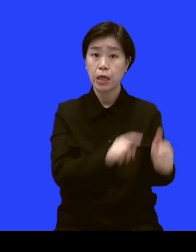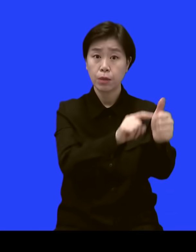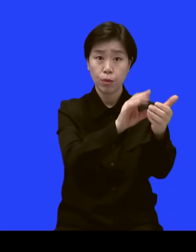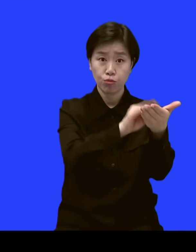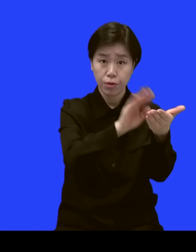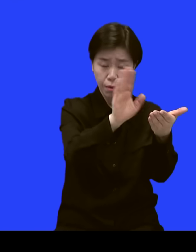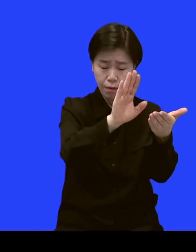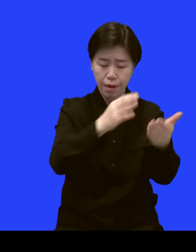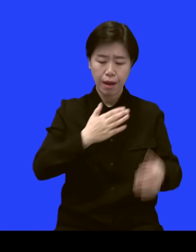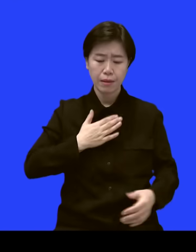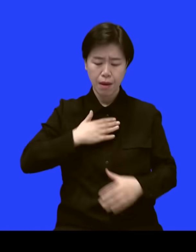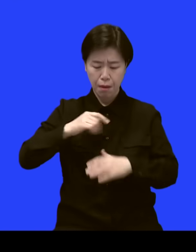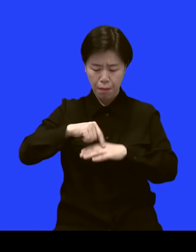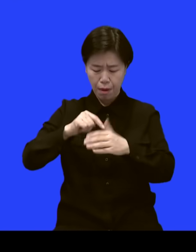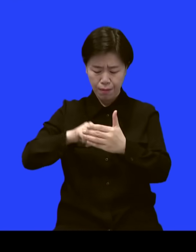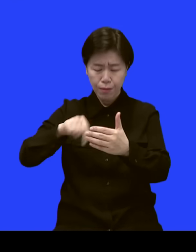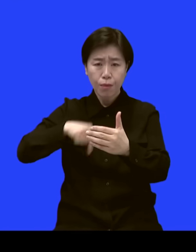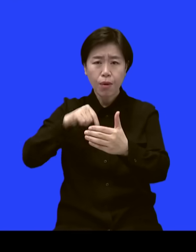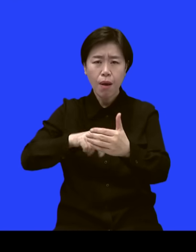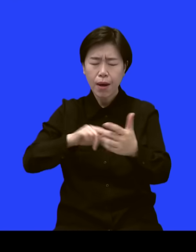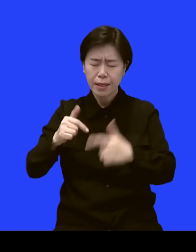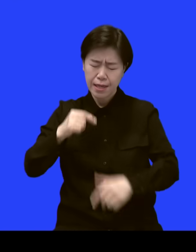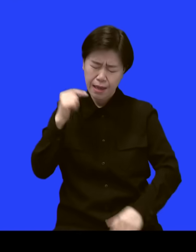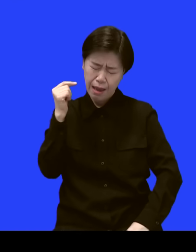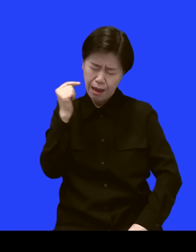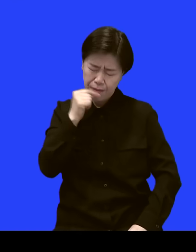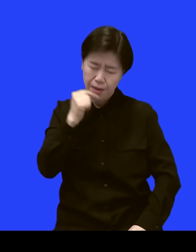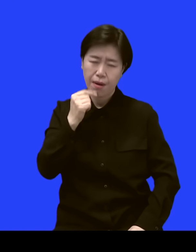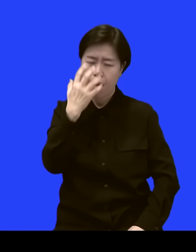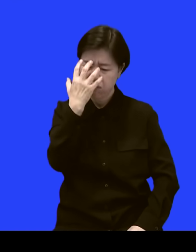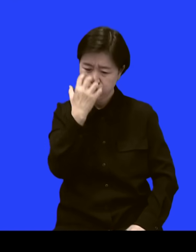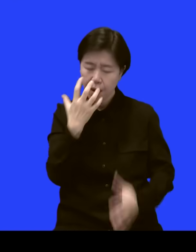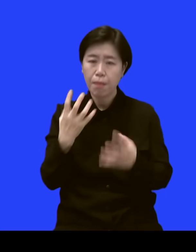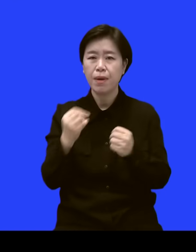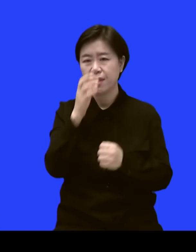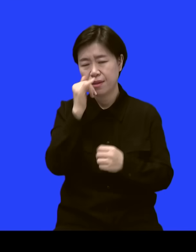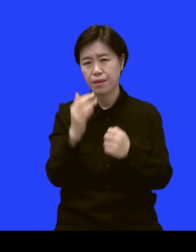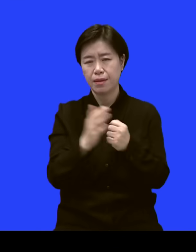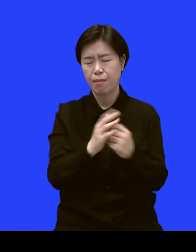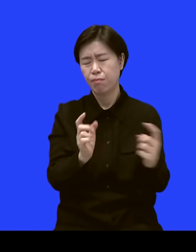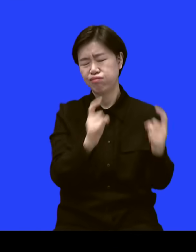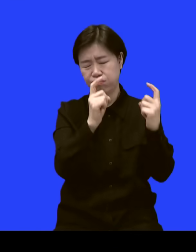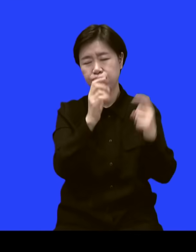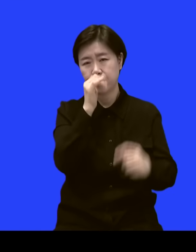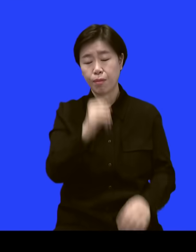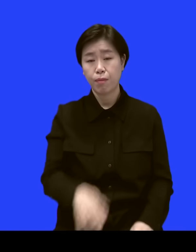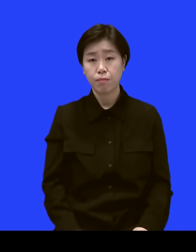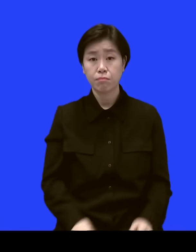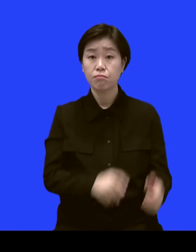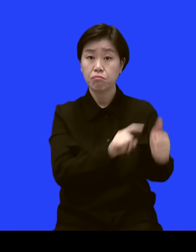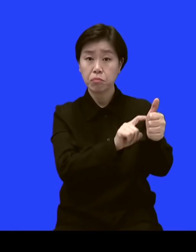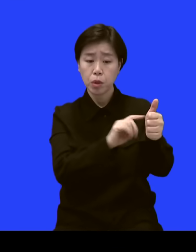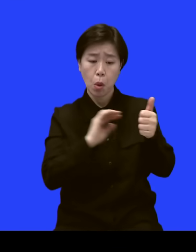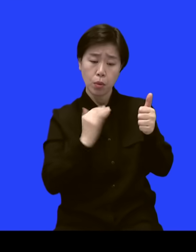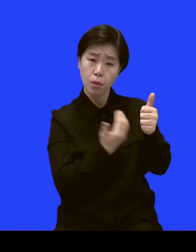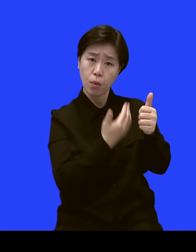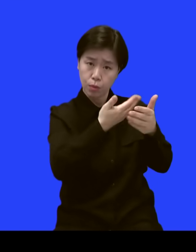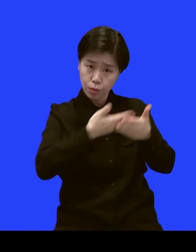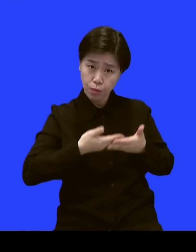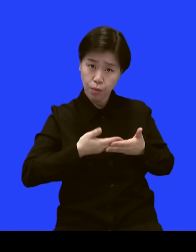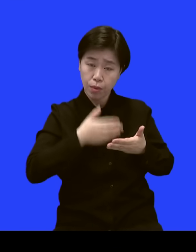모난 부분이 많으니까 예. 부딪히는 부분이 있는 거죠. 예. 위로도 받고 하지만 예. 점점 더